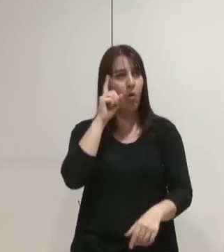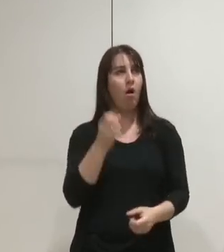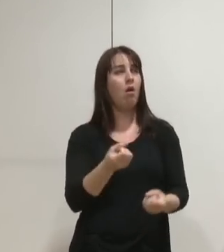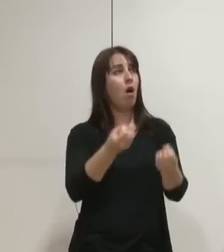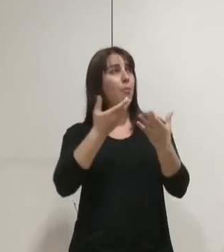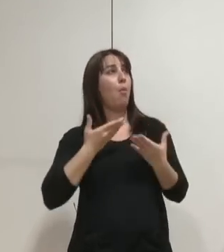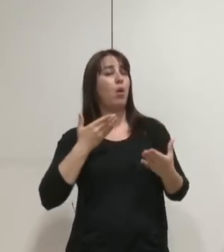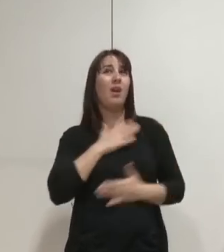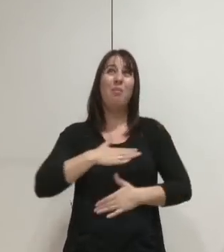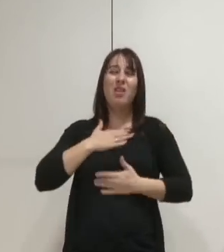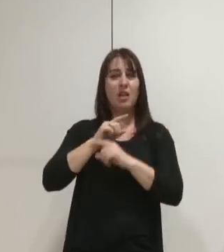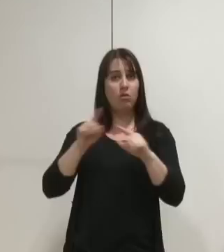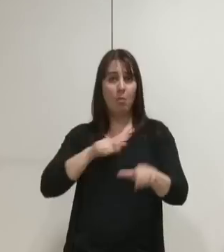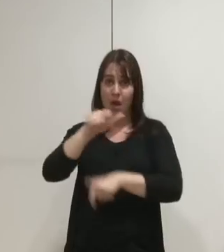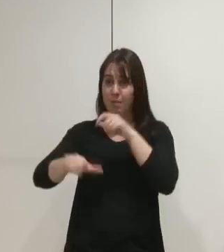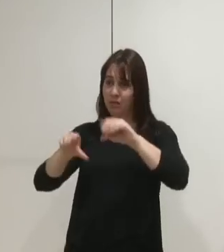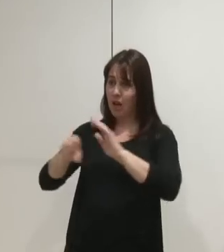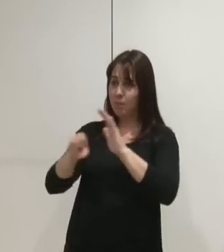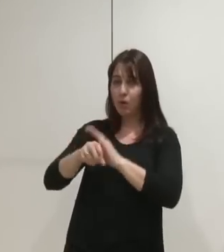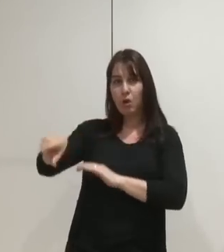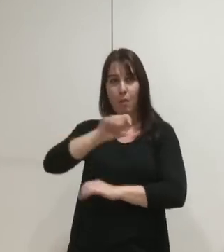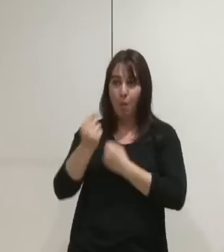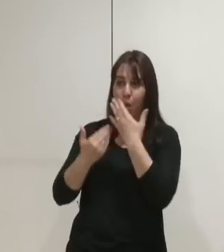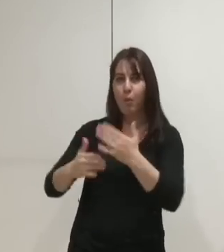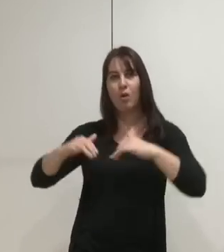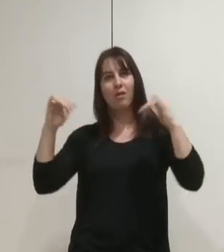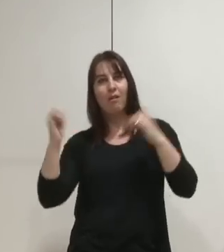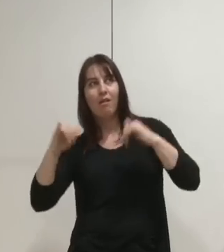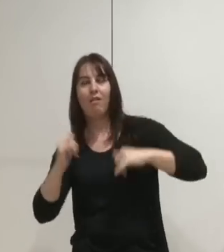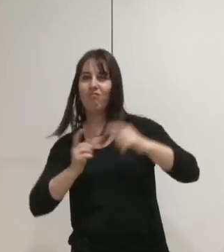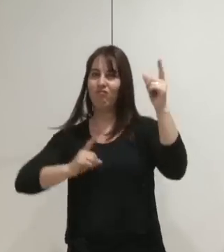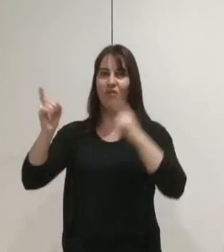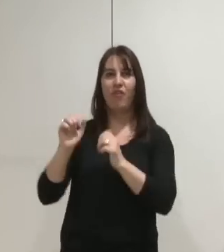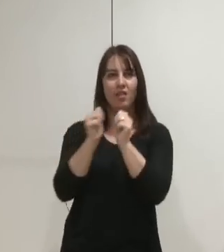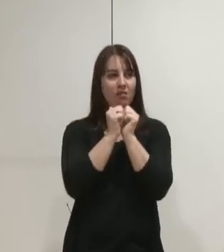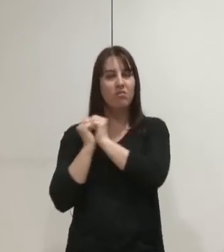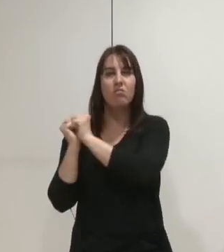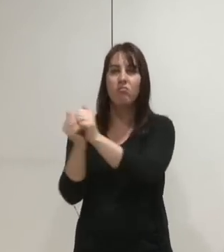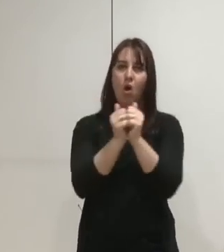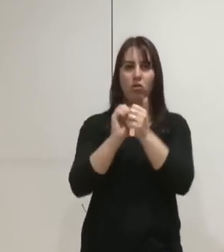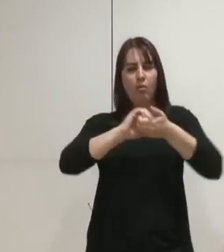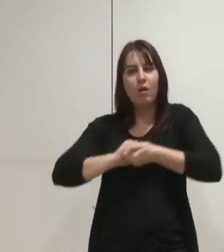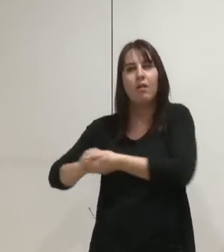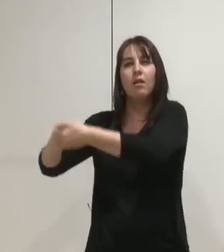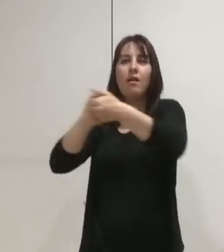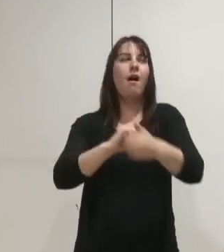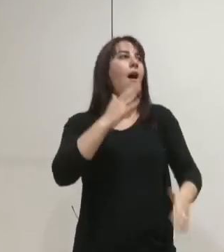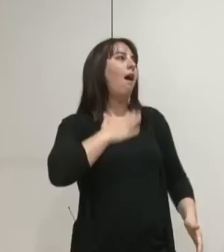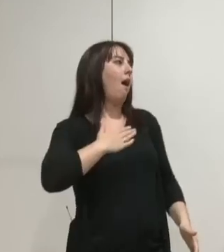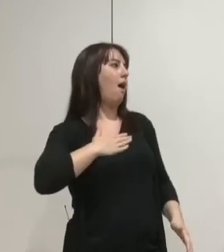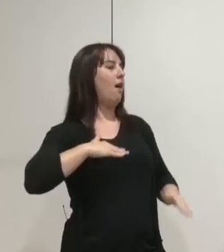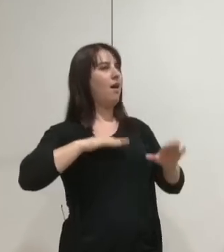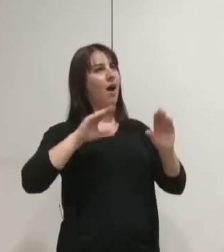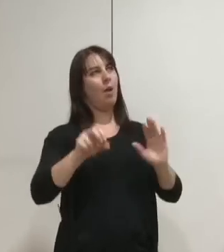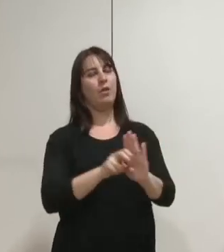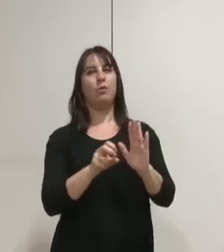offrir au grenoblois plusieurs moments festifs des moments de partage des moments où enfin ils se sentent bien dans leur ville